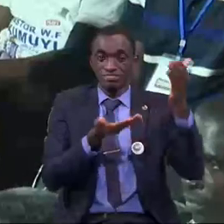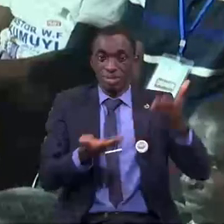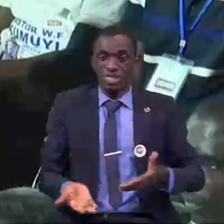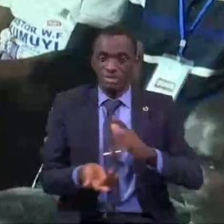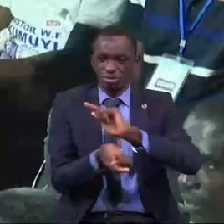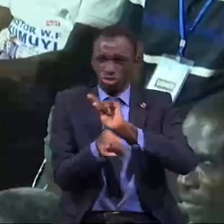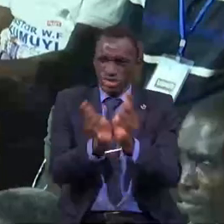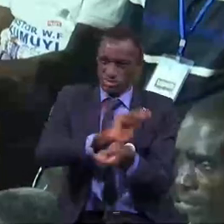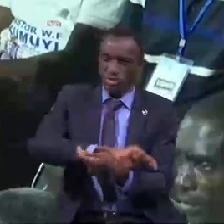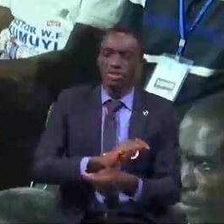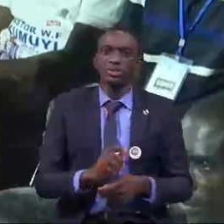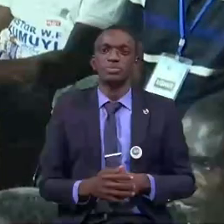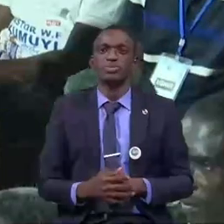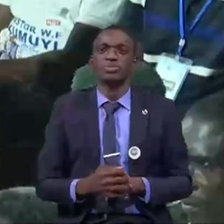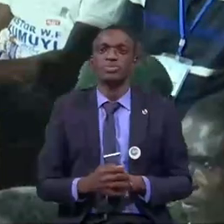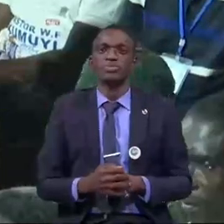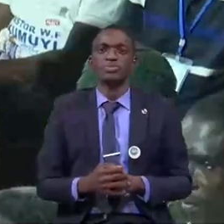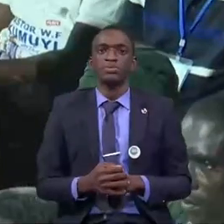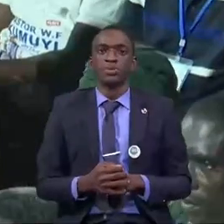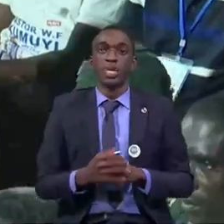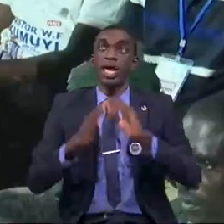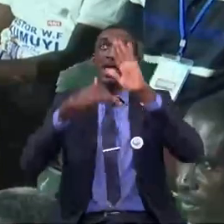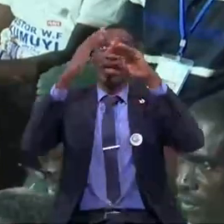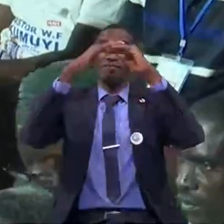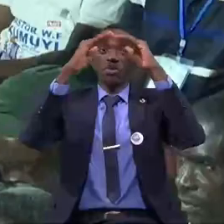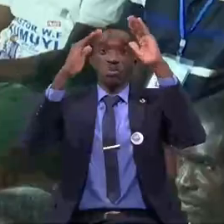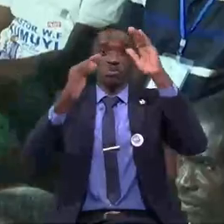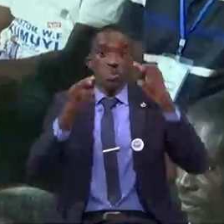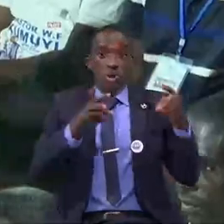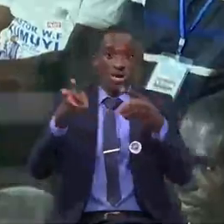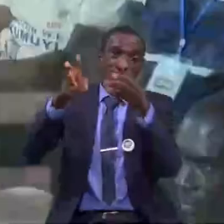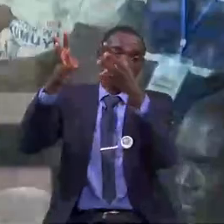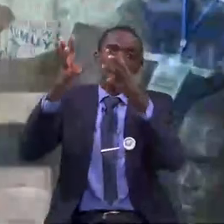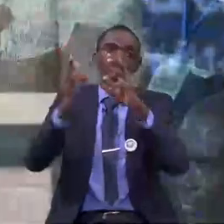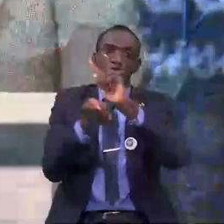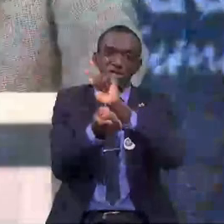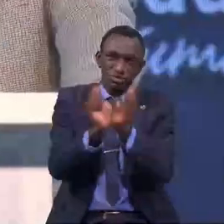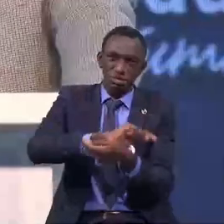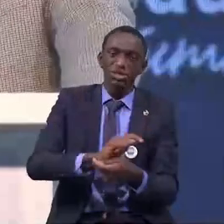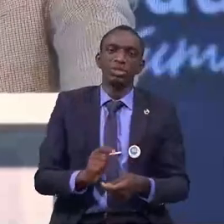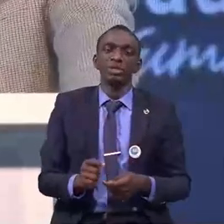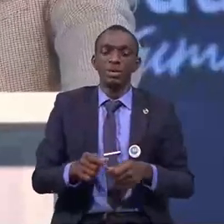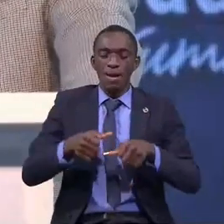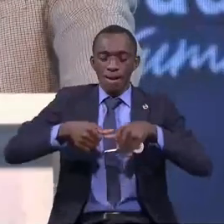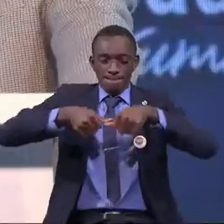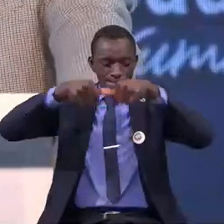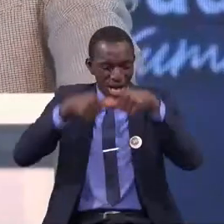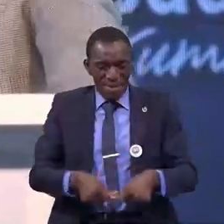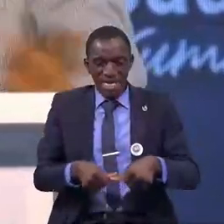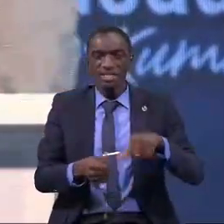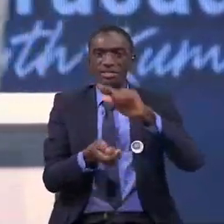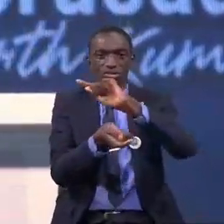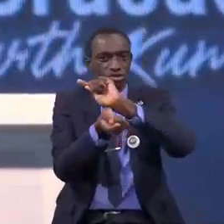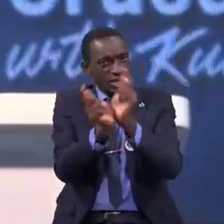Il y a tout ce qui apporte la transformation. La transformation vers le ciel. La